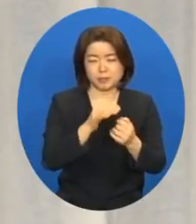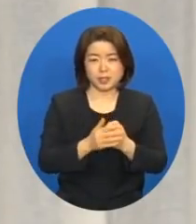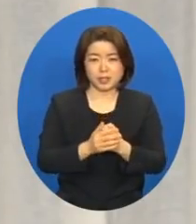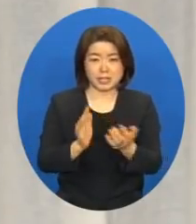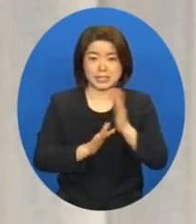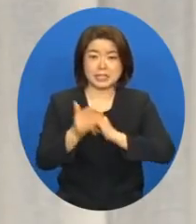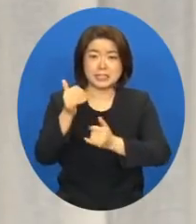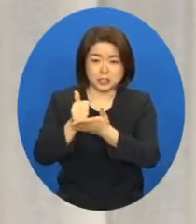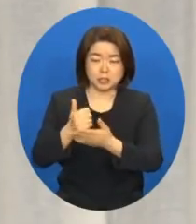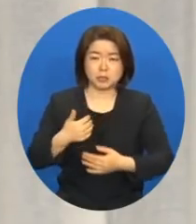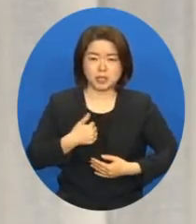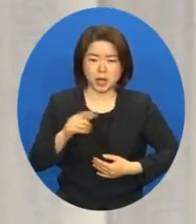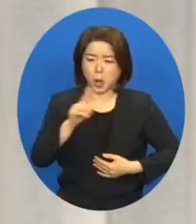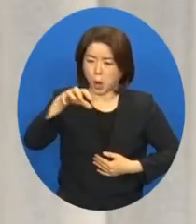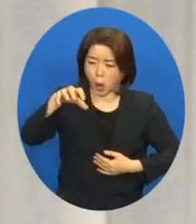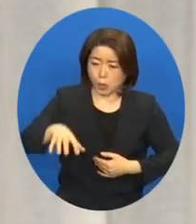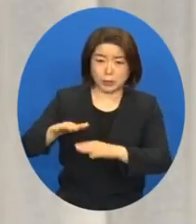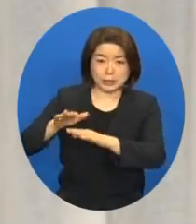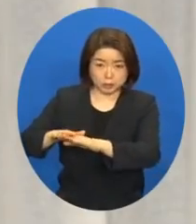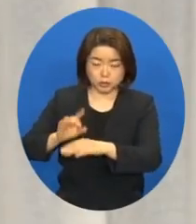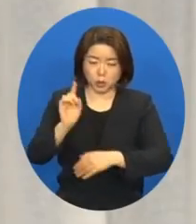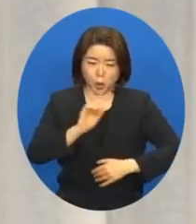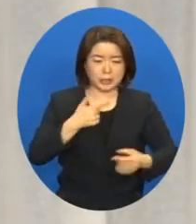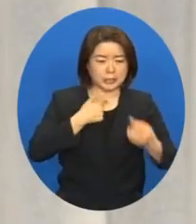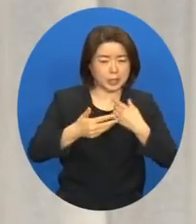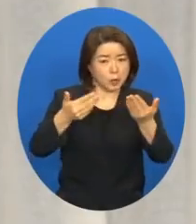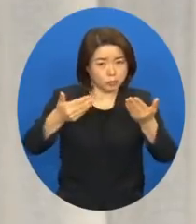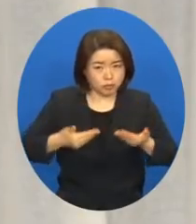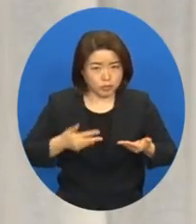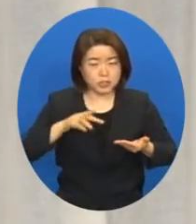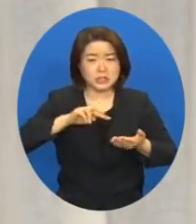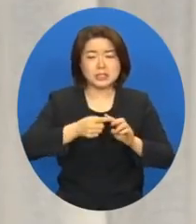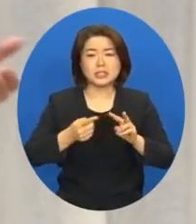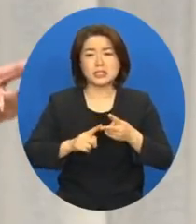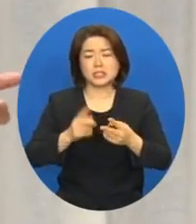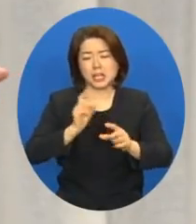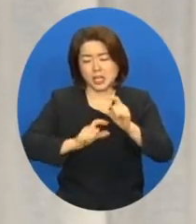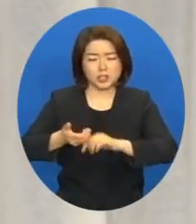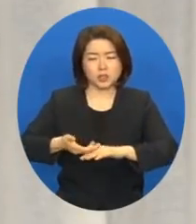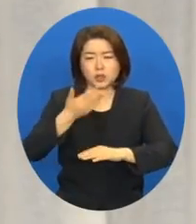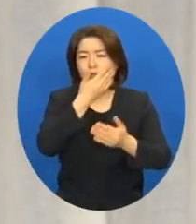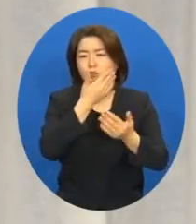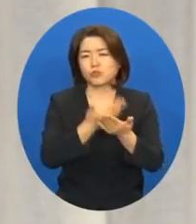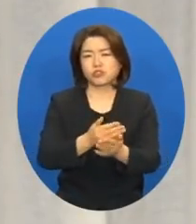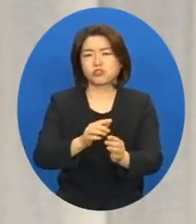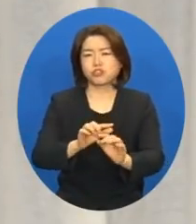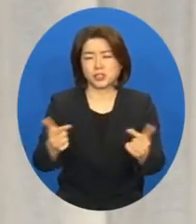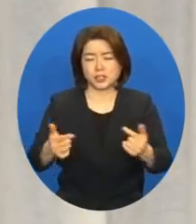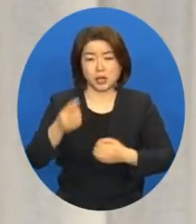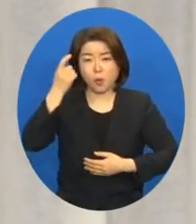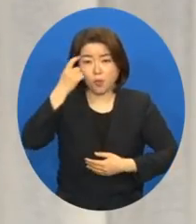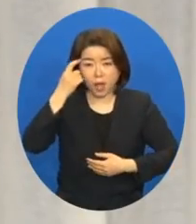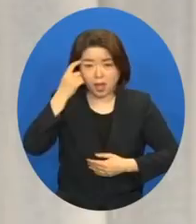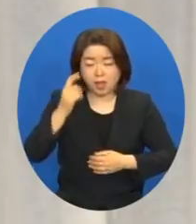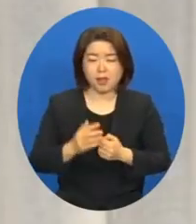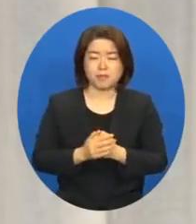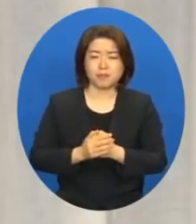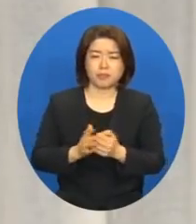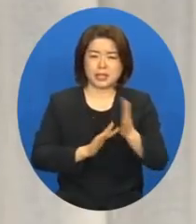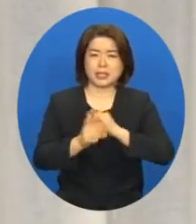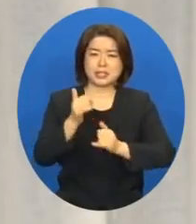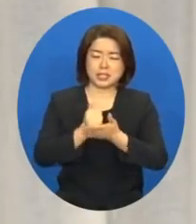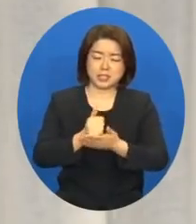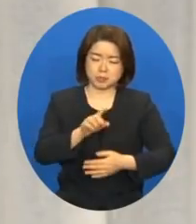그분께서 나를 어느 곳에 두시든 어떤 일을 겪게 하시든지 더 이상 중요하지 않다. 왜냐하면 그분께서는